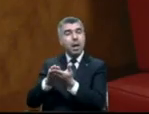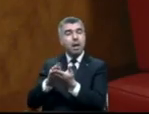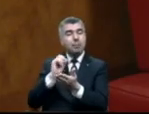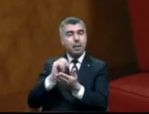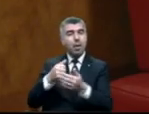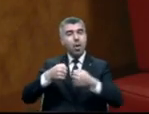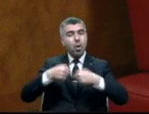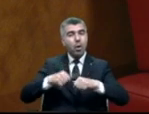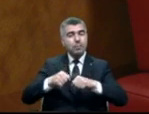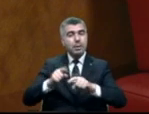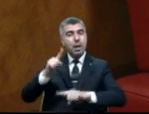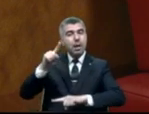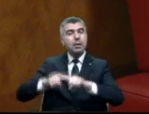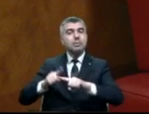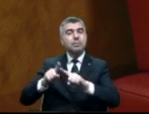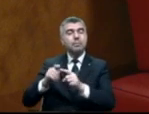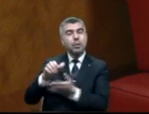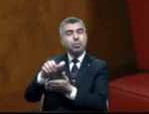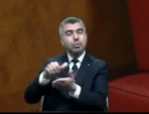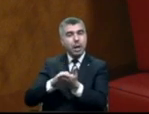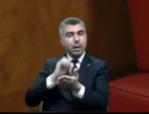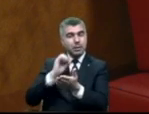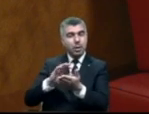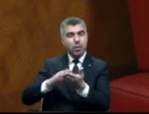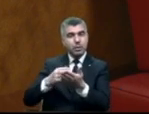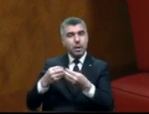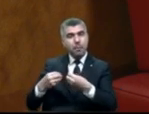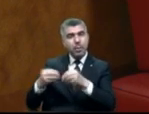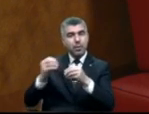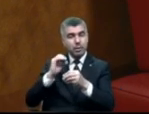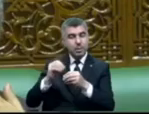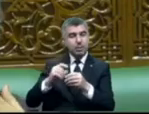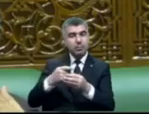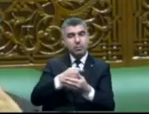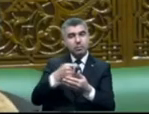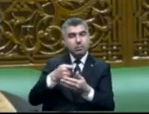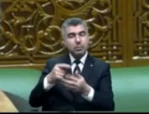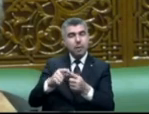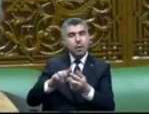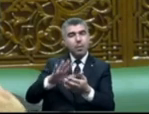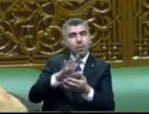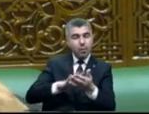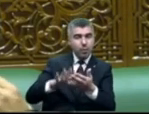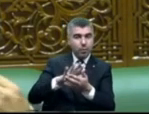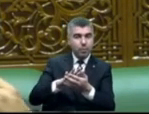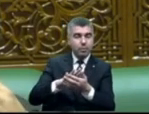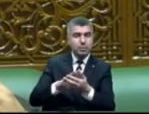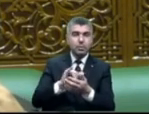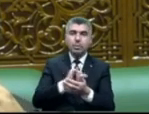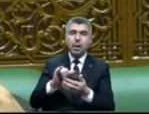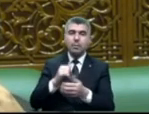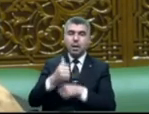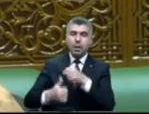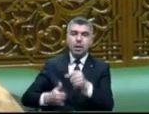خصوصا بعد رفض الفلاحين المتعاقدين مع الشركة الوطنية لتسويق البذور سوناكوس تسليمها محاصيل البذور التي أنتجوها هذه